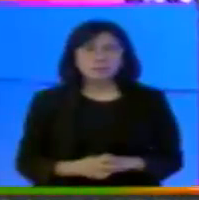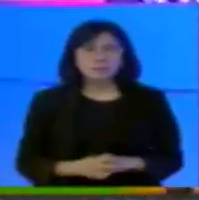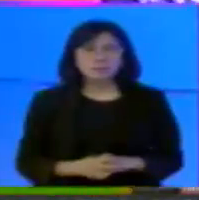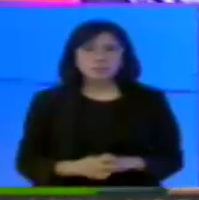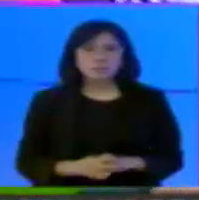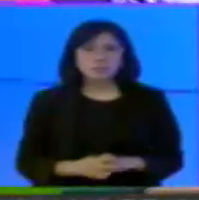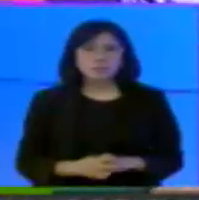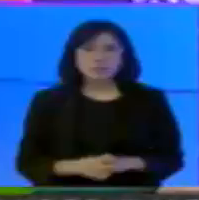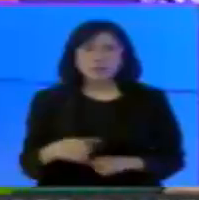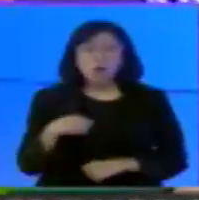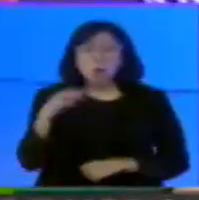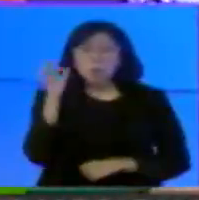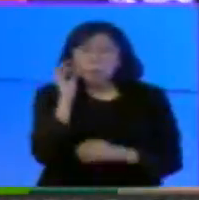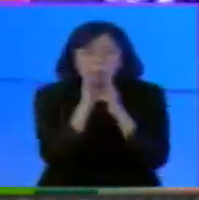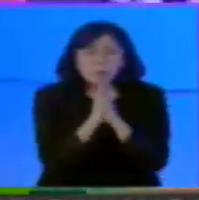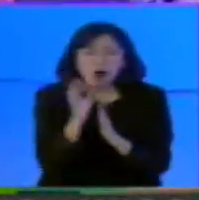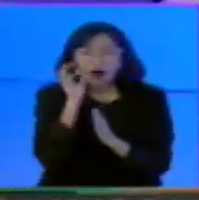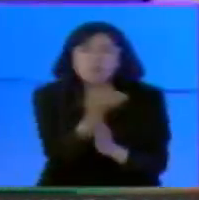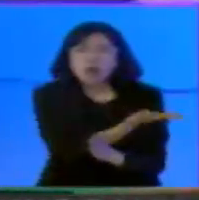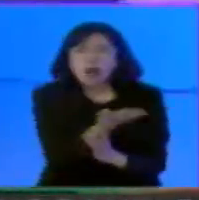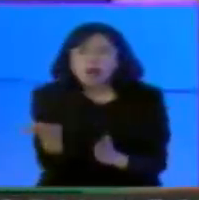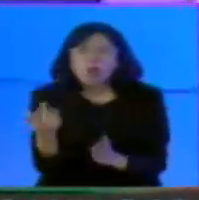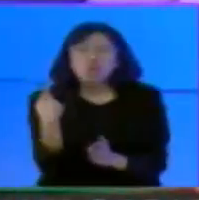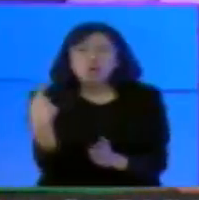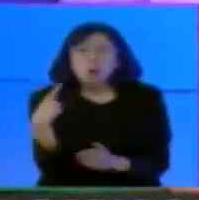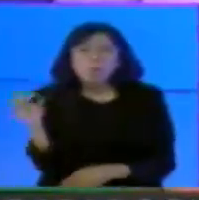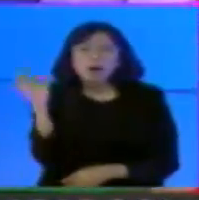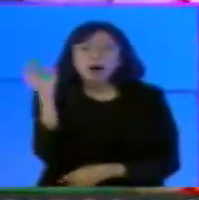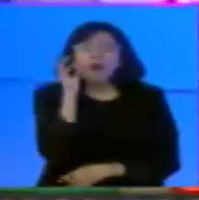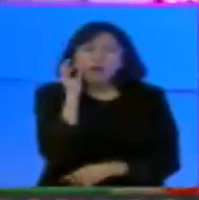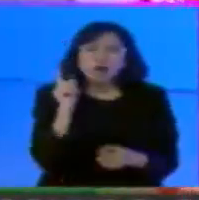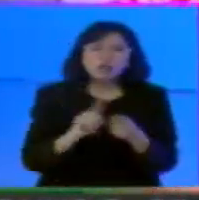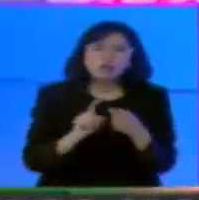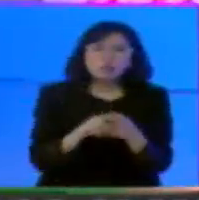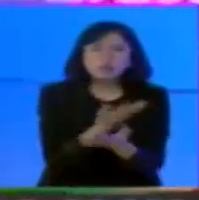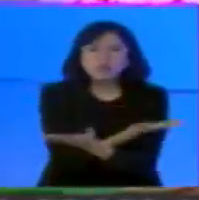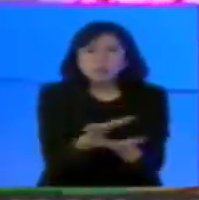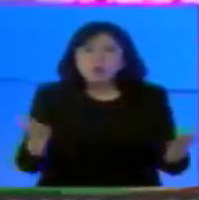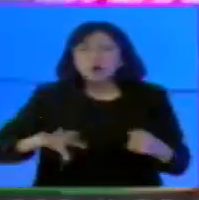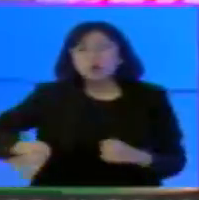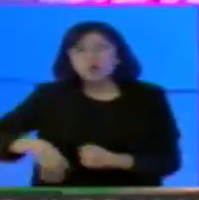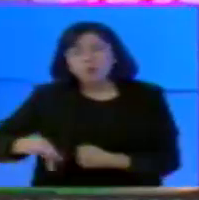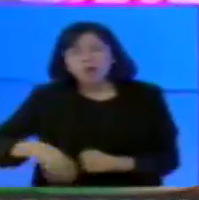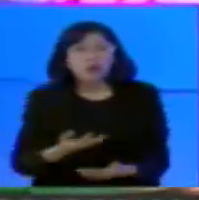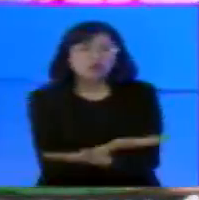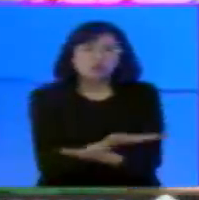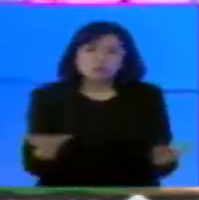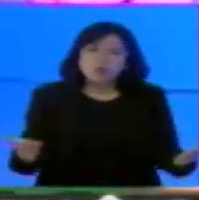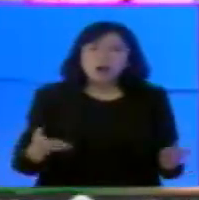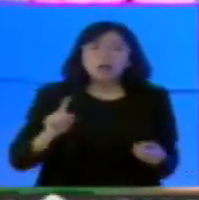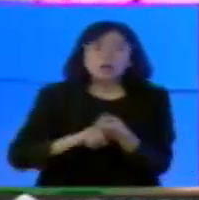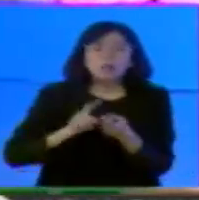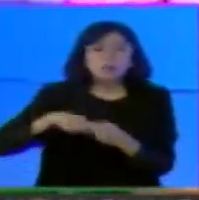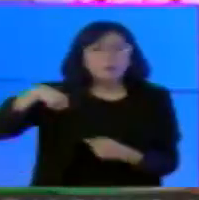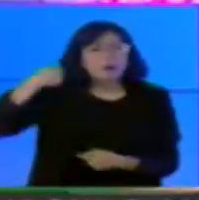agar permohonan maaf saya dimaafkan oleh kalian, teman-teman, keluarga saya, teman-teman artis juga.